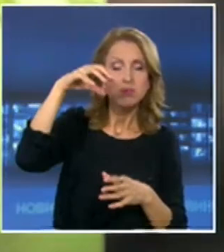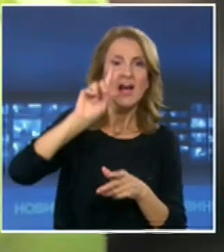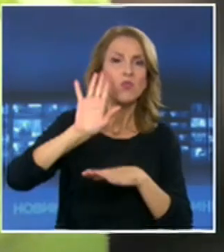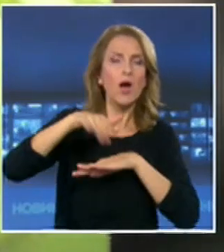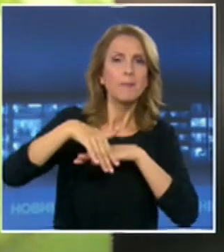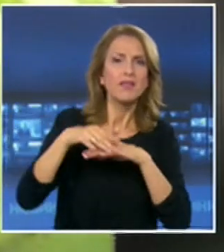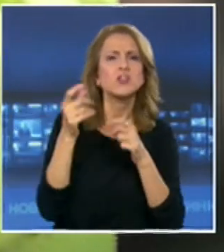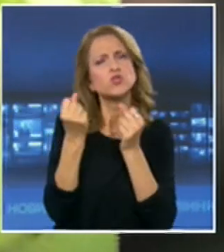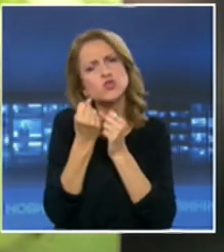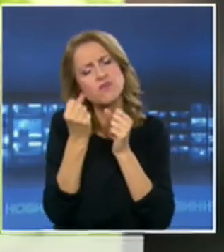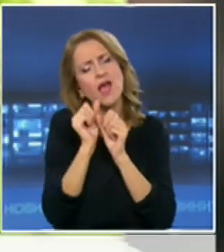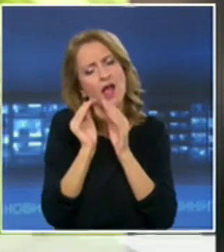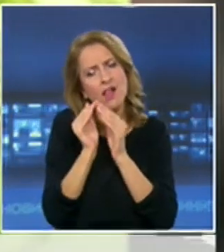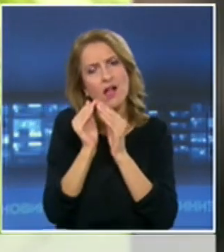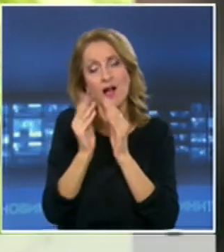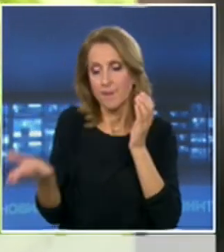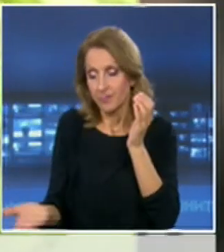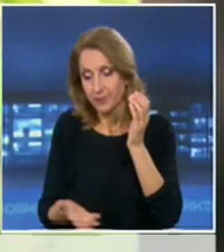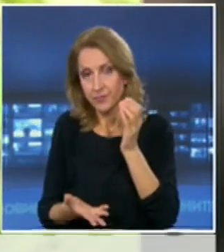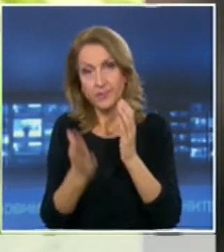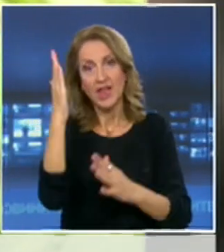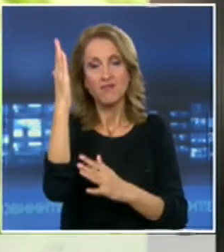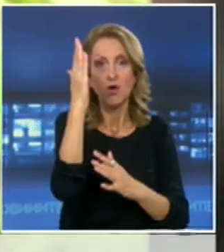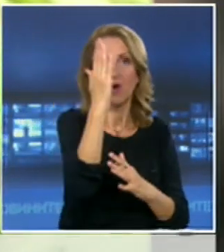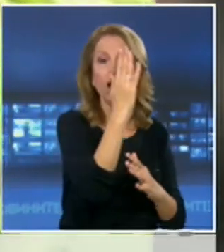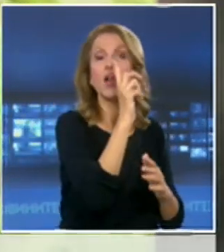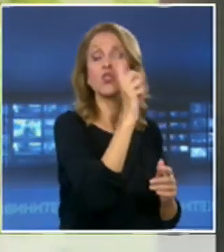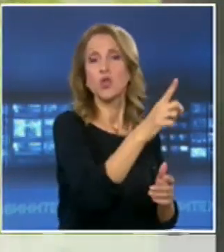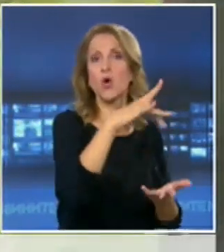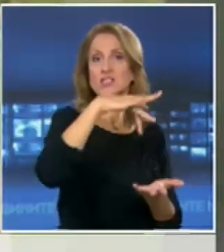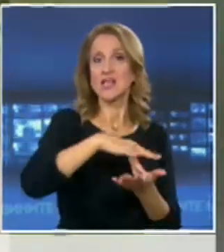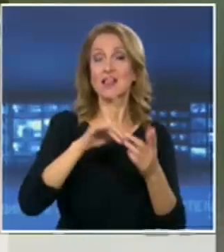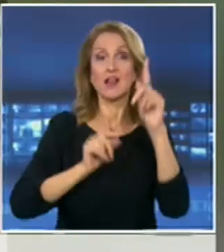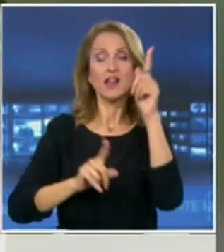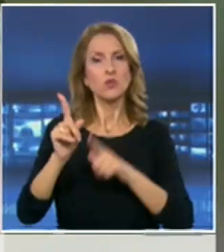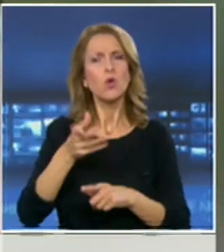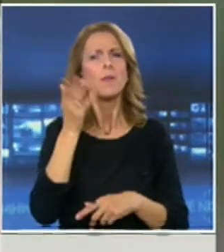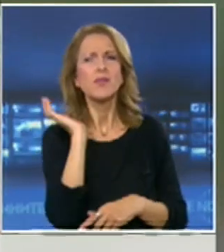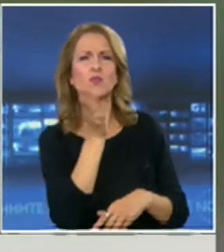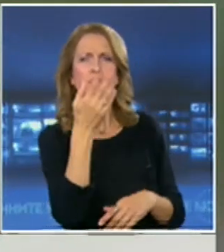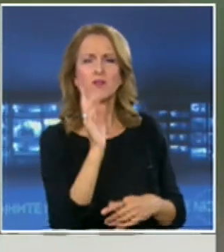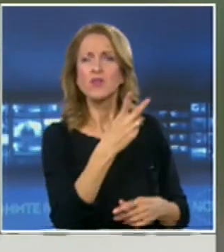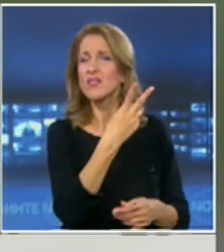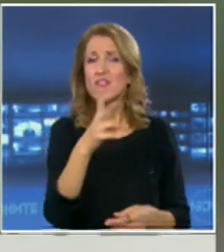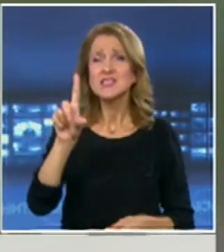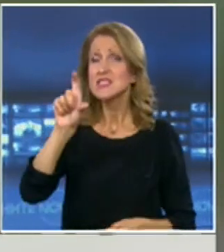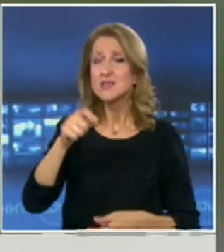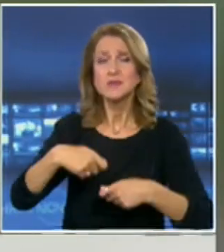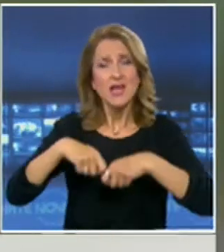което живеела, било отсечено и пренесено в голямата ябълка. Така тя пропътувала над 270